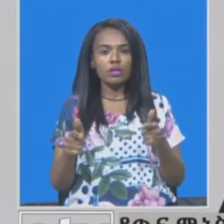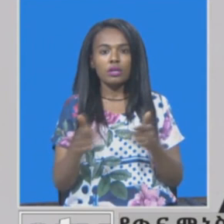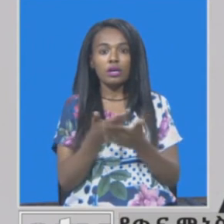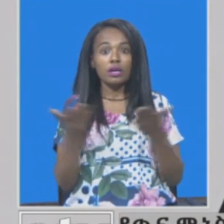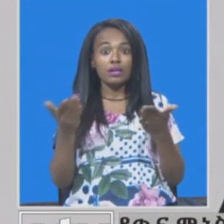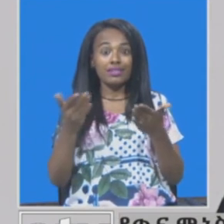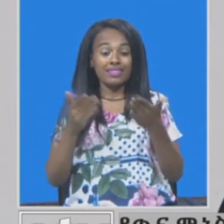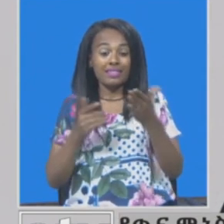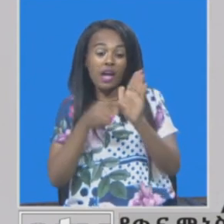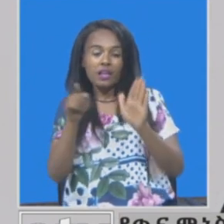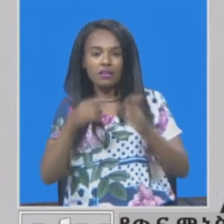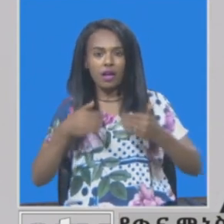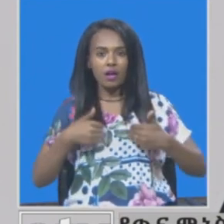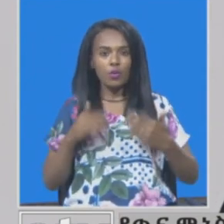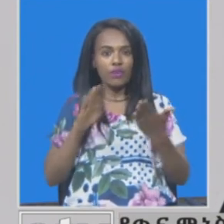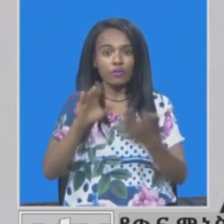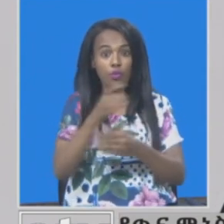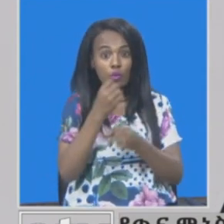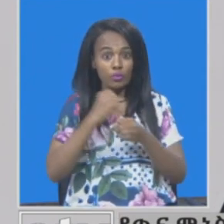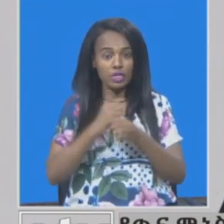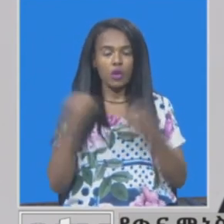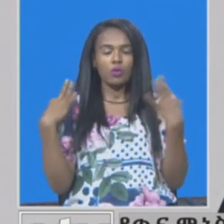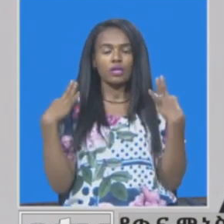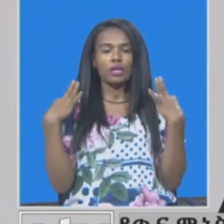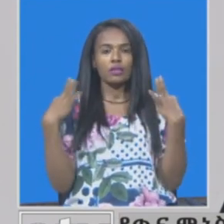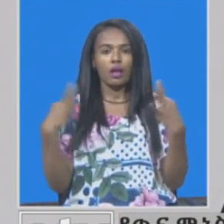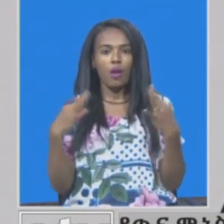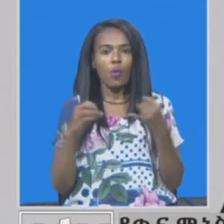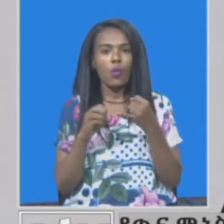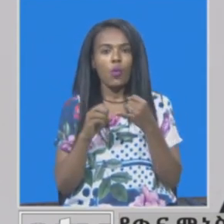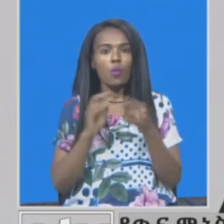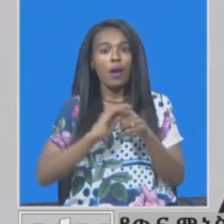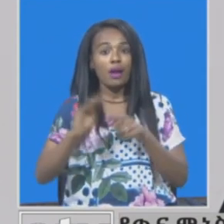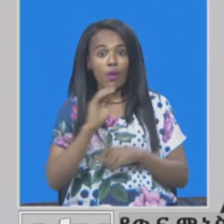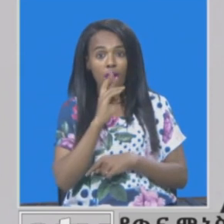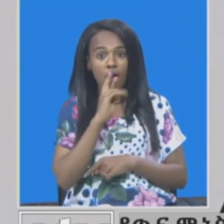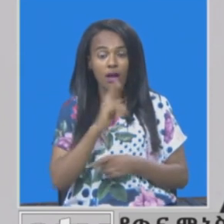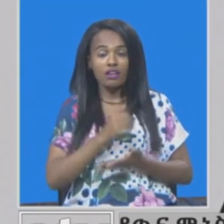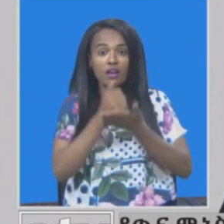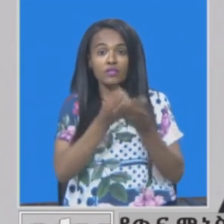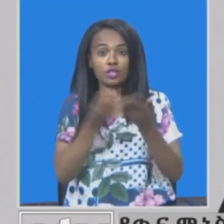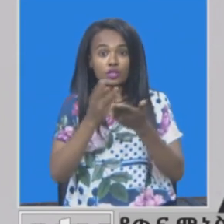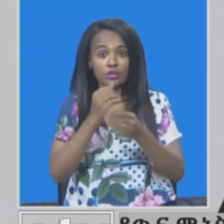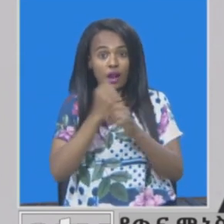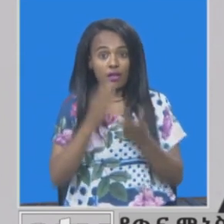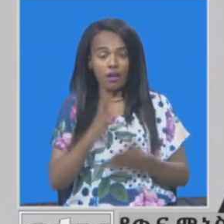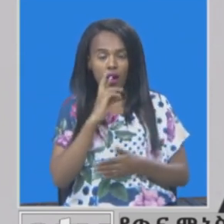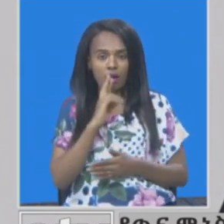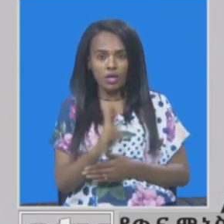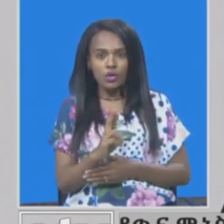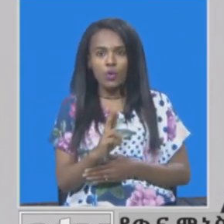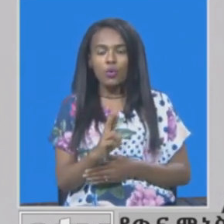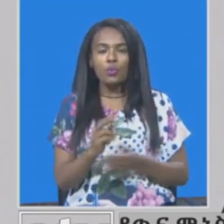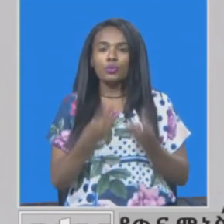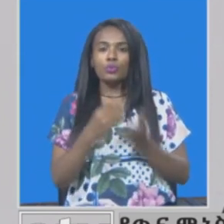እየቀመሰ ያለው ከፊት ሆነ እየሰራ ያለው የጤናው ሴክተር ባለሙያዎችና ድጋፍ ሰጪ ሰራተኞች ብዙ